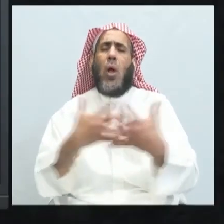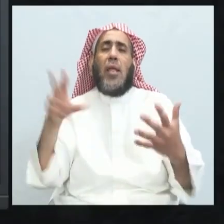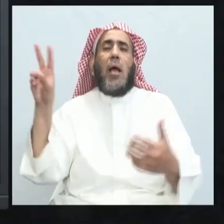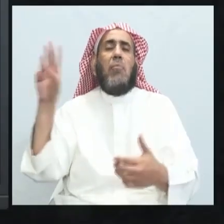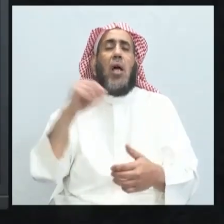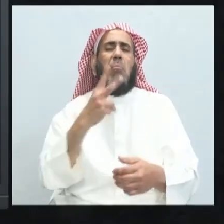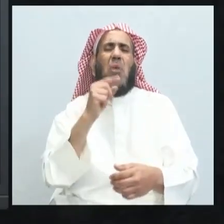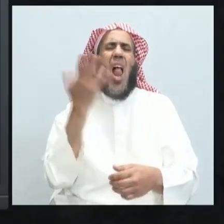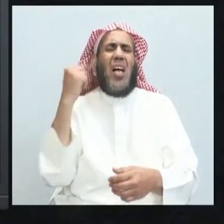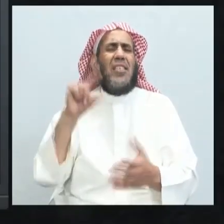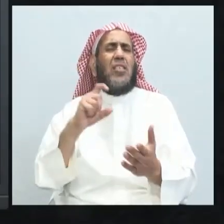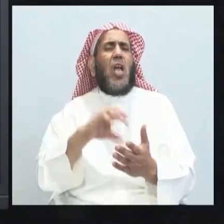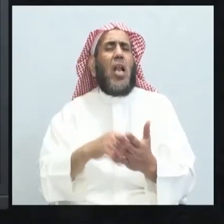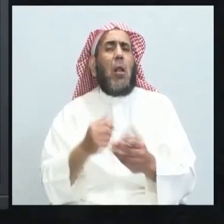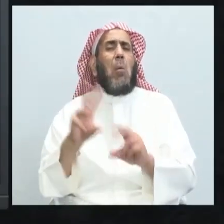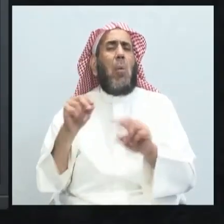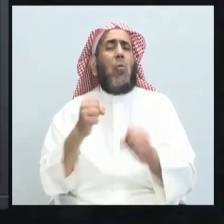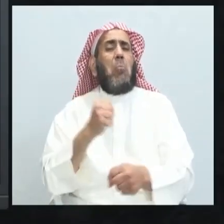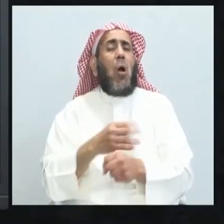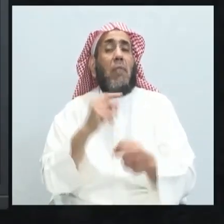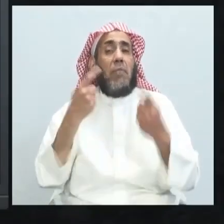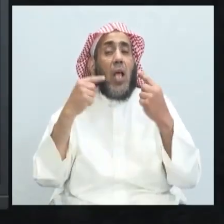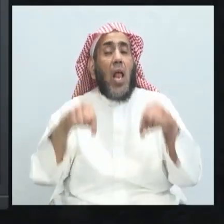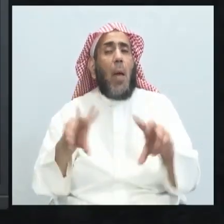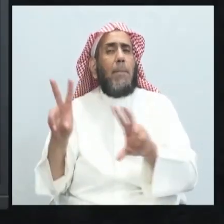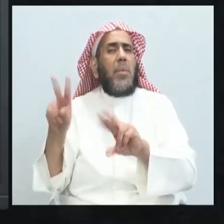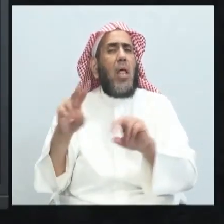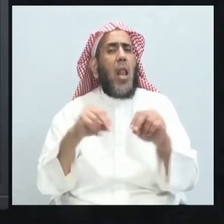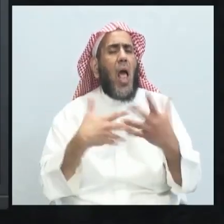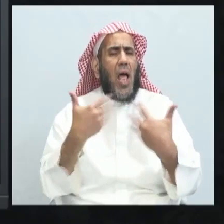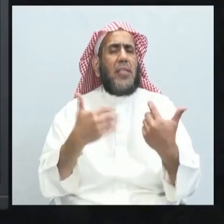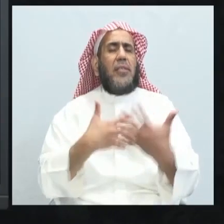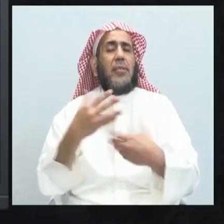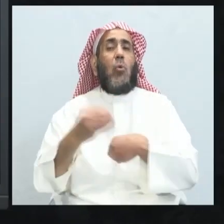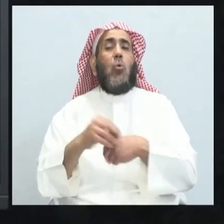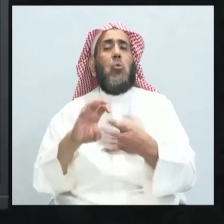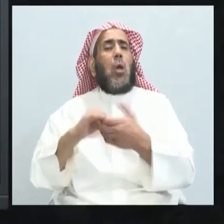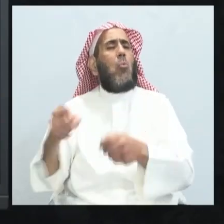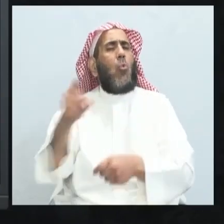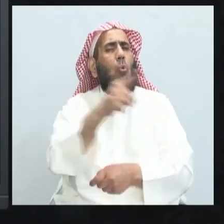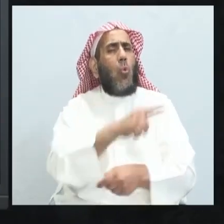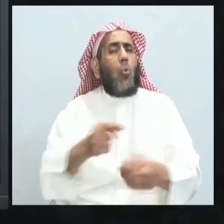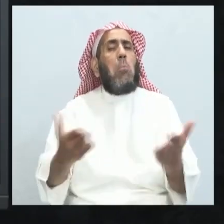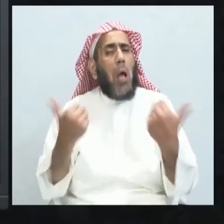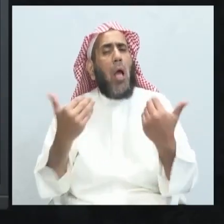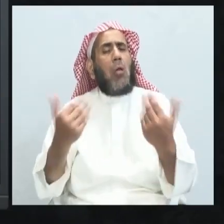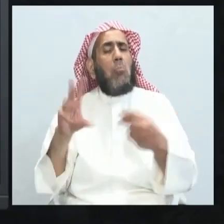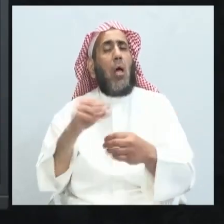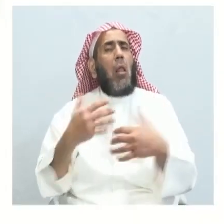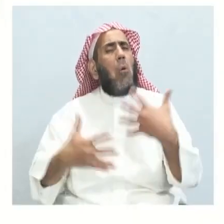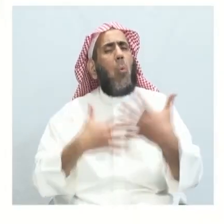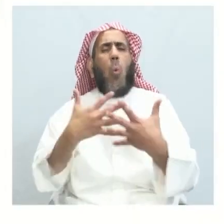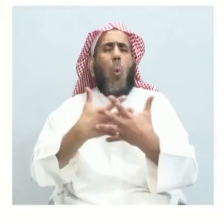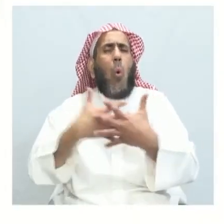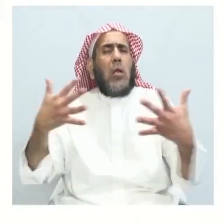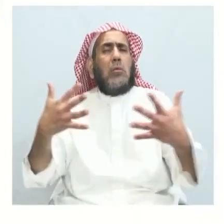منذ العصر الجاهلي لبعض المواقف الحياتيه واذكر مثالا بامكانك تذكر انت مثال وكذلك زميلك يذكر مثال او زميلتك ذكر